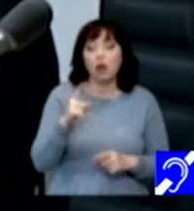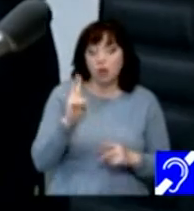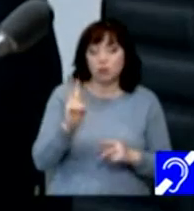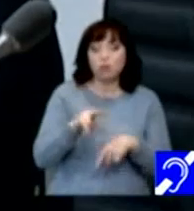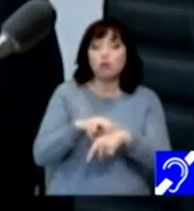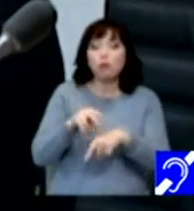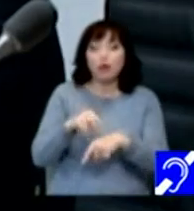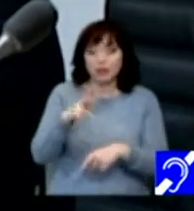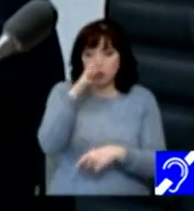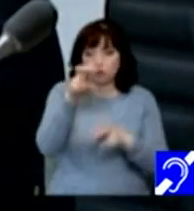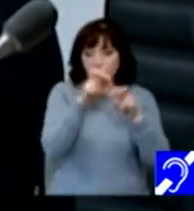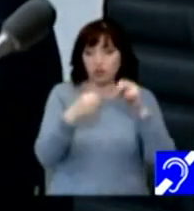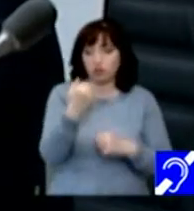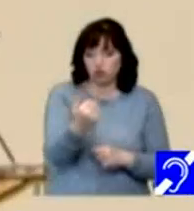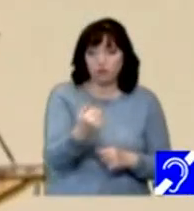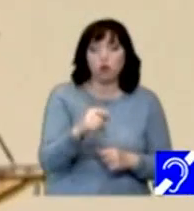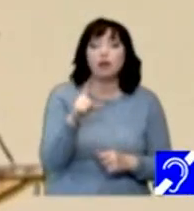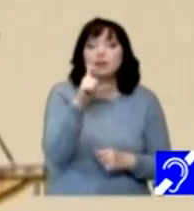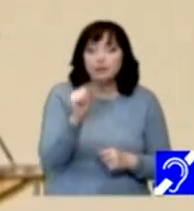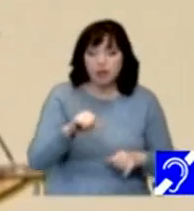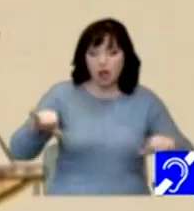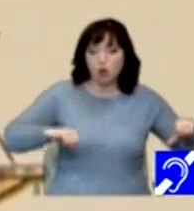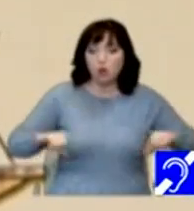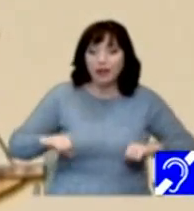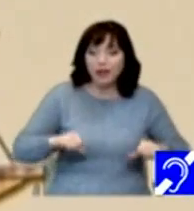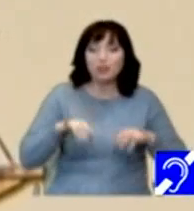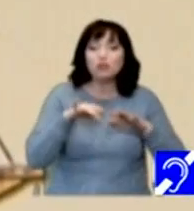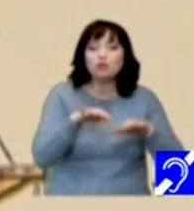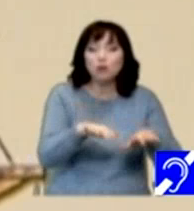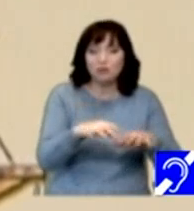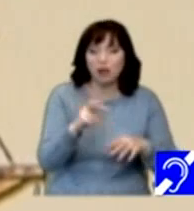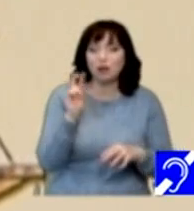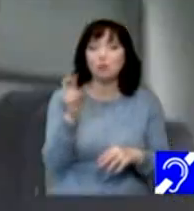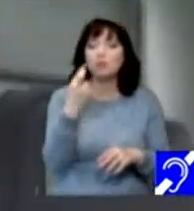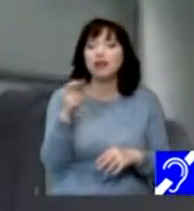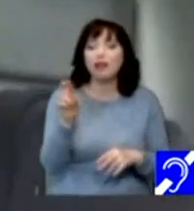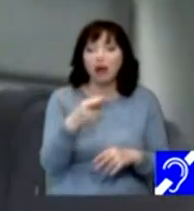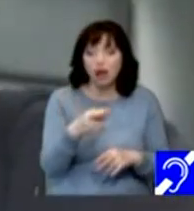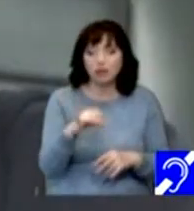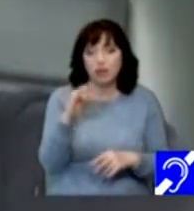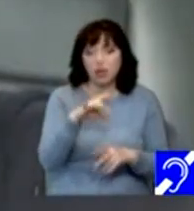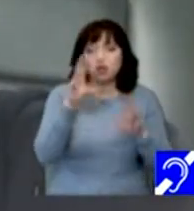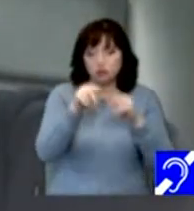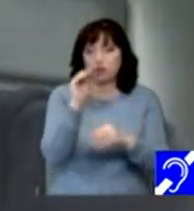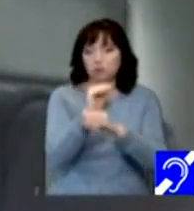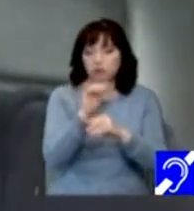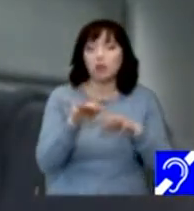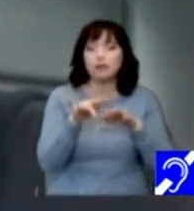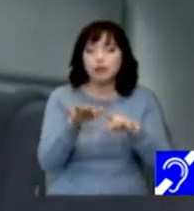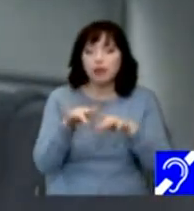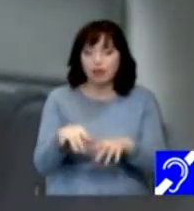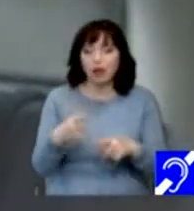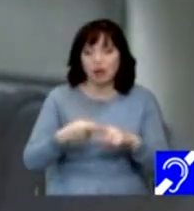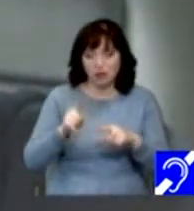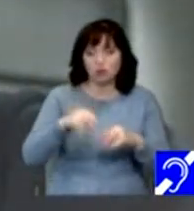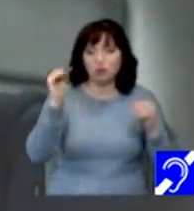Chișinău. Acesta este cercetat penal pentru huliganism în dosarul verde de briliant și are calitate de învinuit în dosarele penale